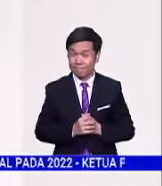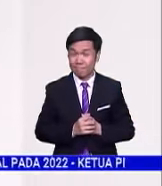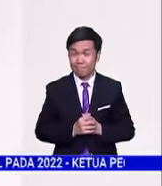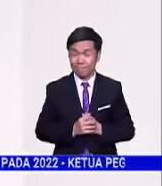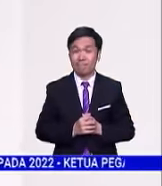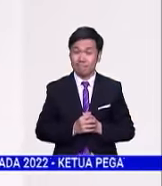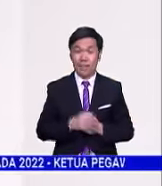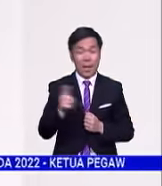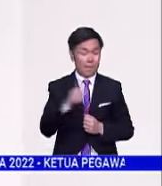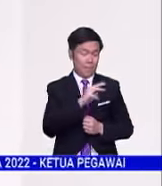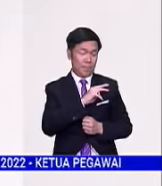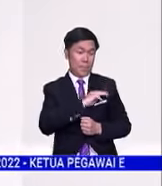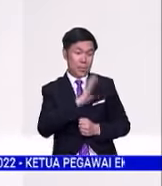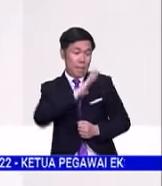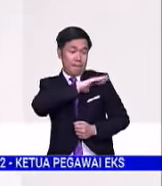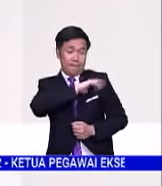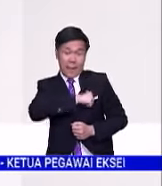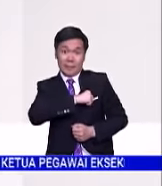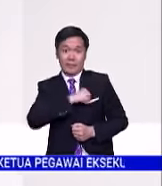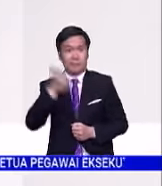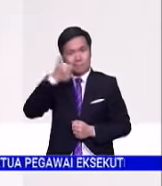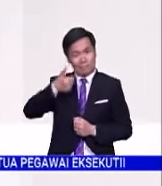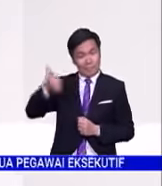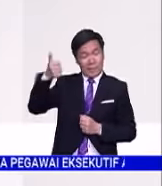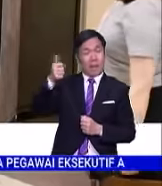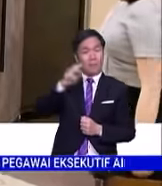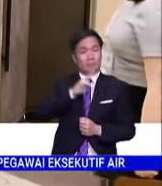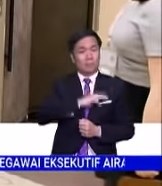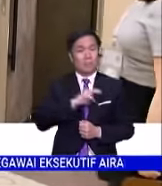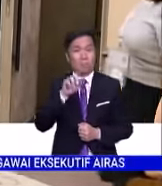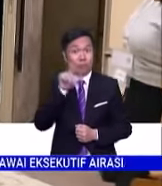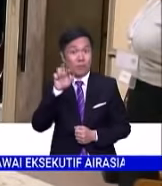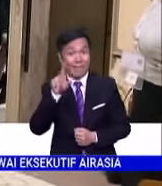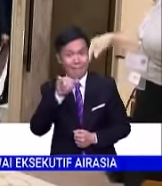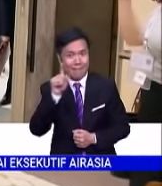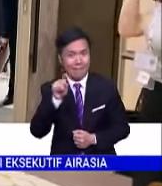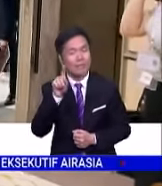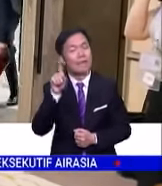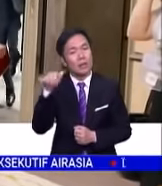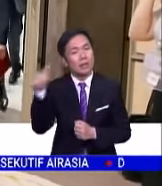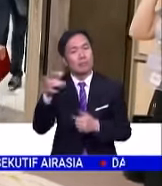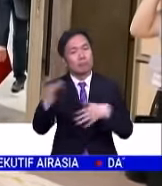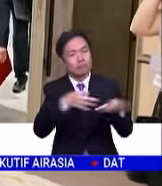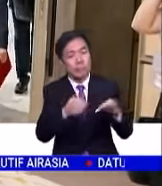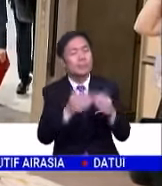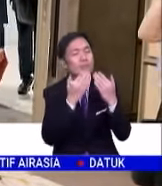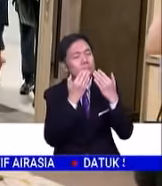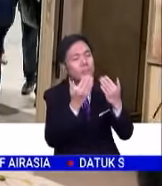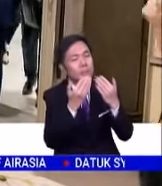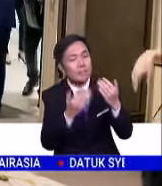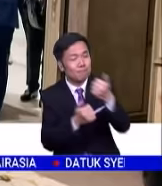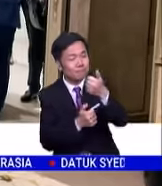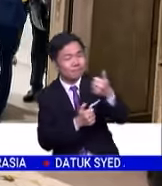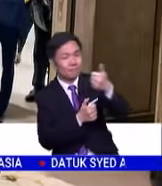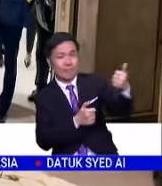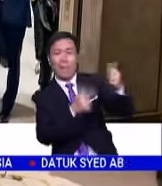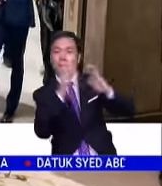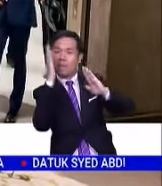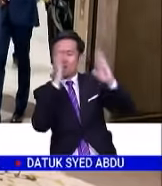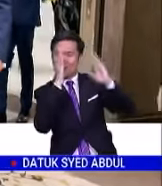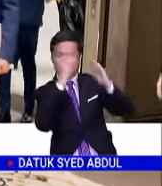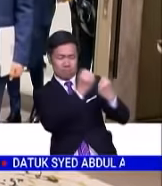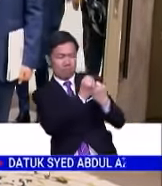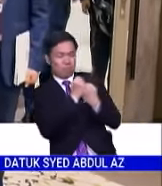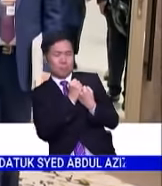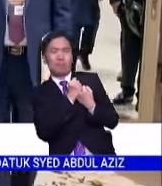Sementara itu, Menteri Luar Palestin Dr. Riyad Malki menzahirkan setinggi-tinggi penghargaan dan terima kasih atas kepimpinan serta sokongan kerajaan Malaysia